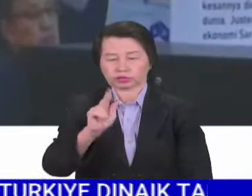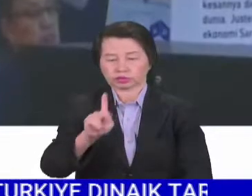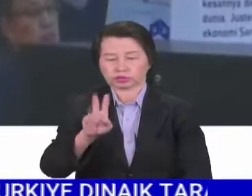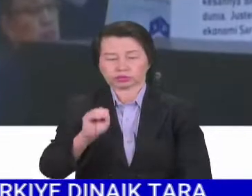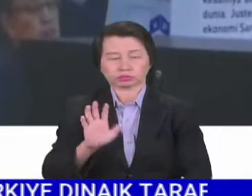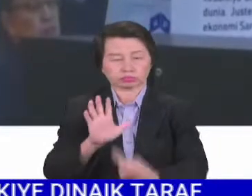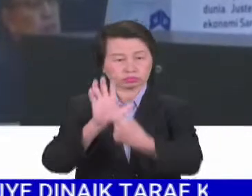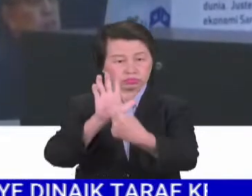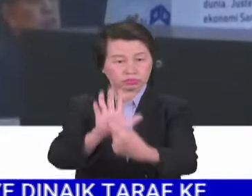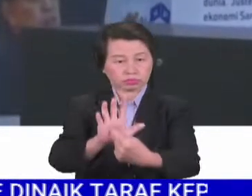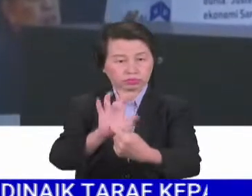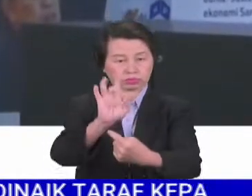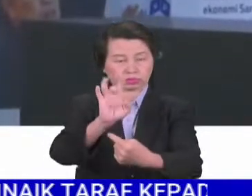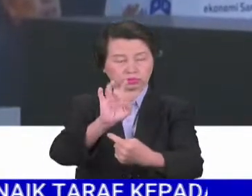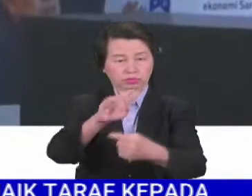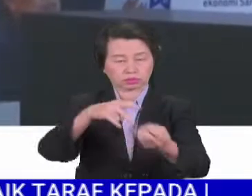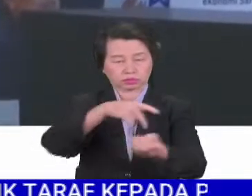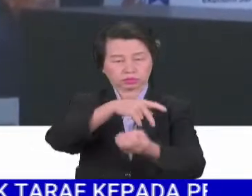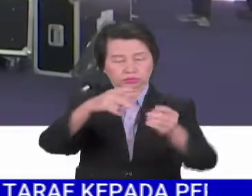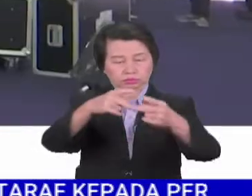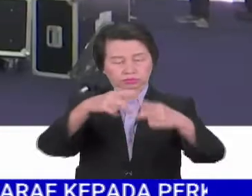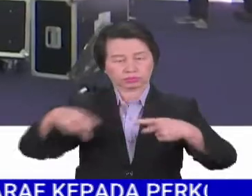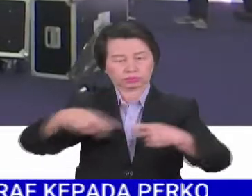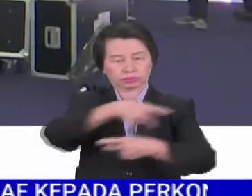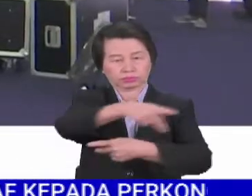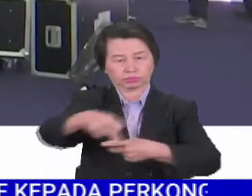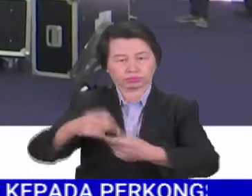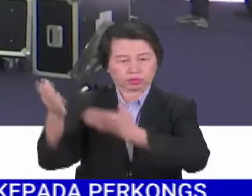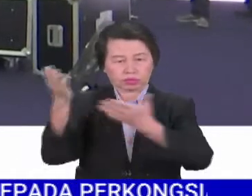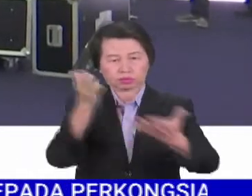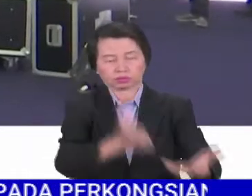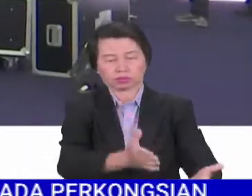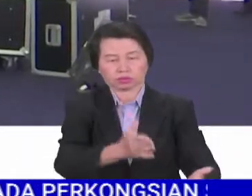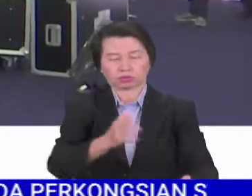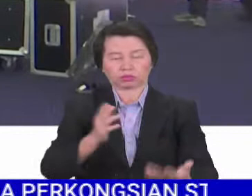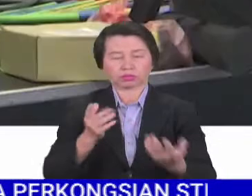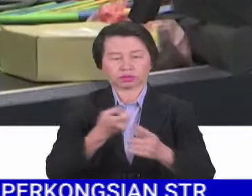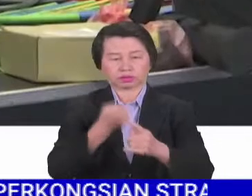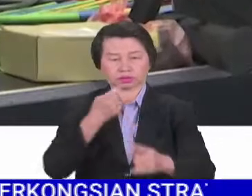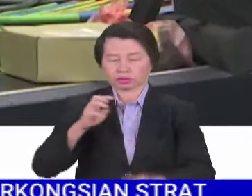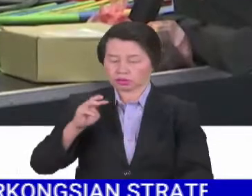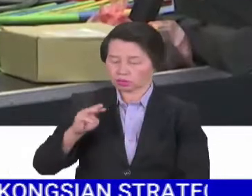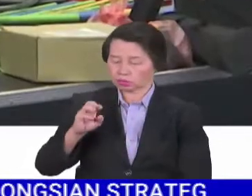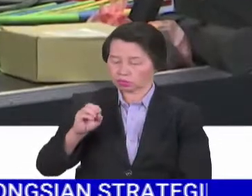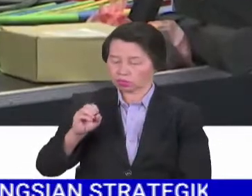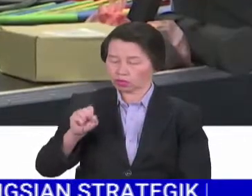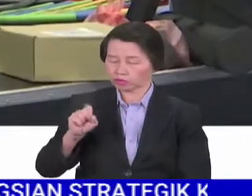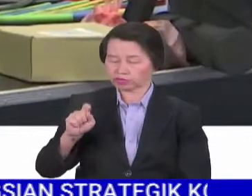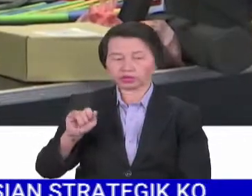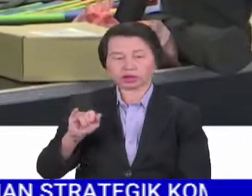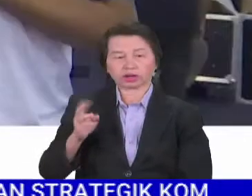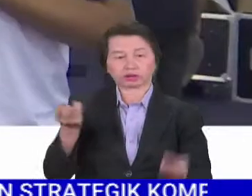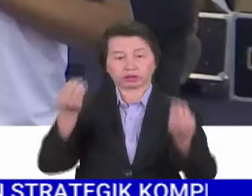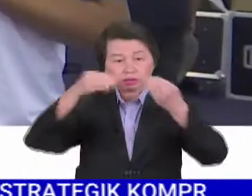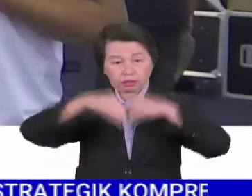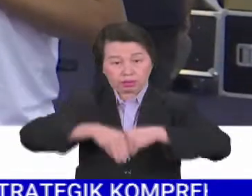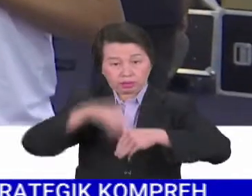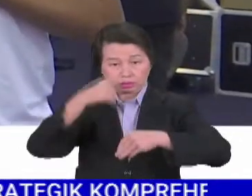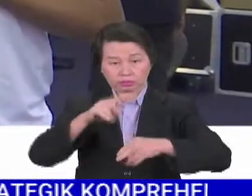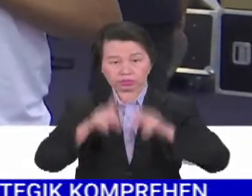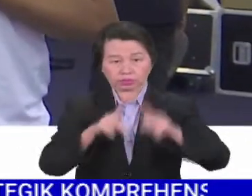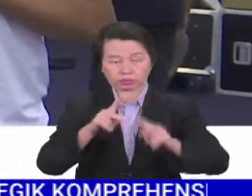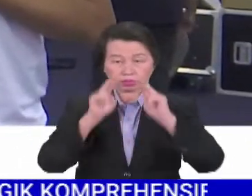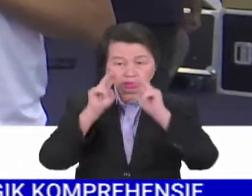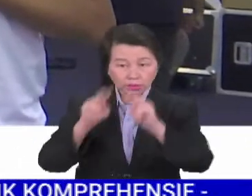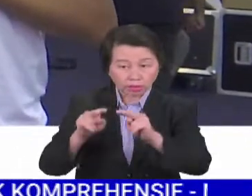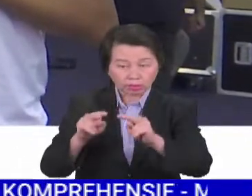menampilkan sebuah planetarium dibawakan khas dari Kementerian Sains, Teknologi dan Inovasi. Mesti untuk orang ramai